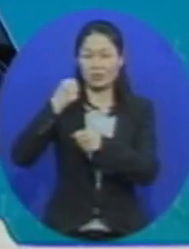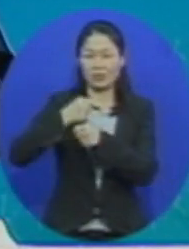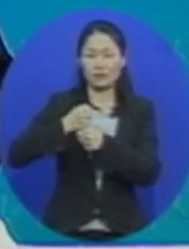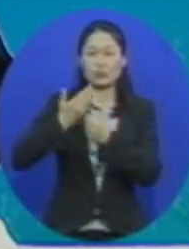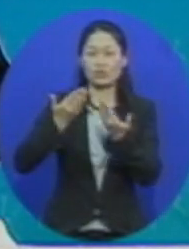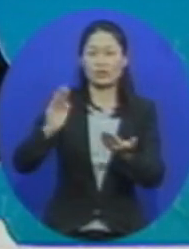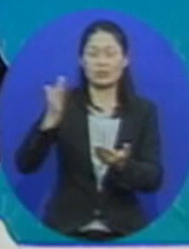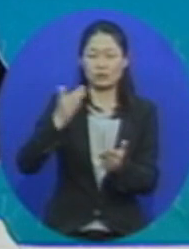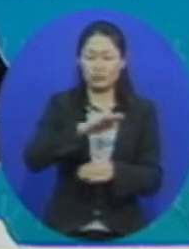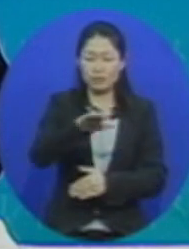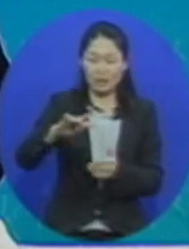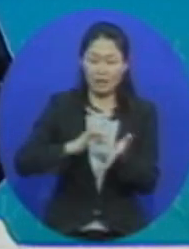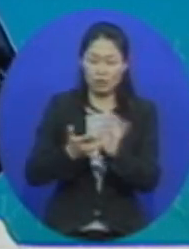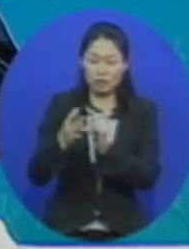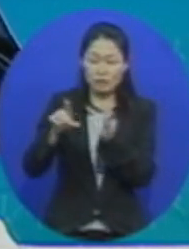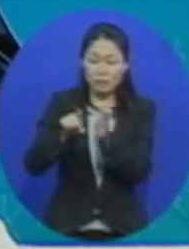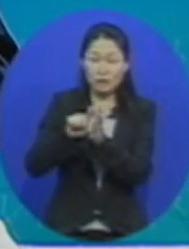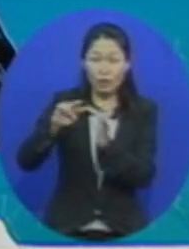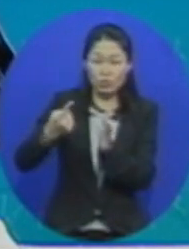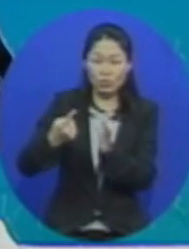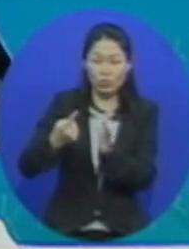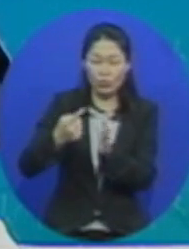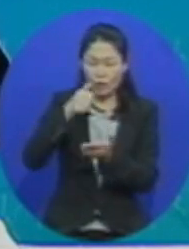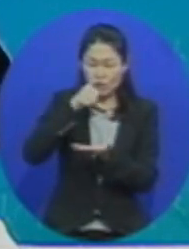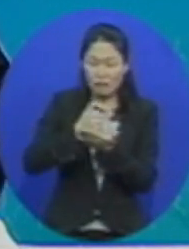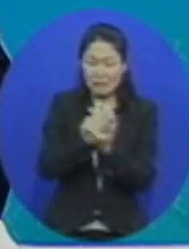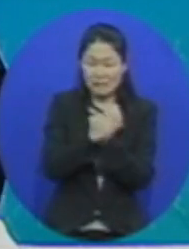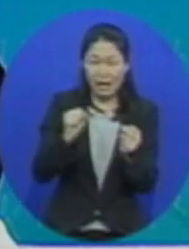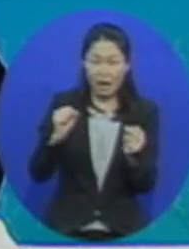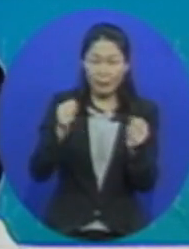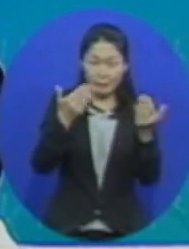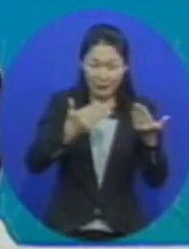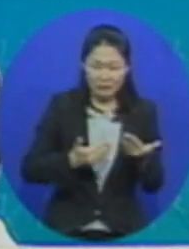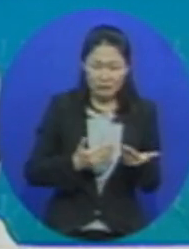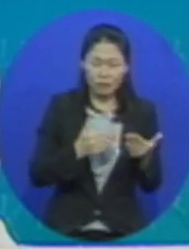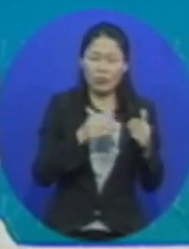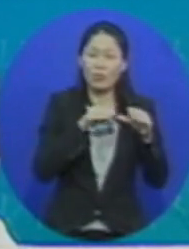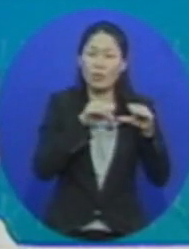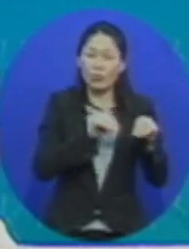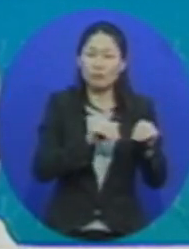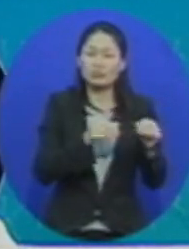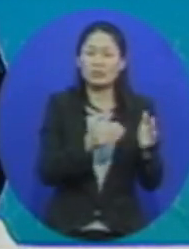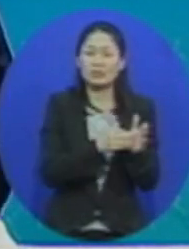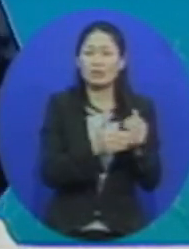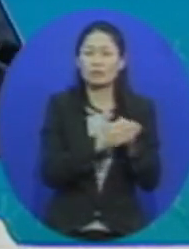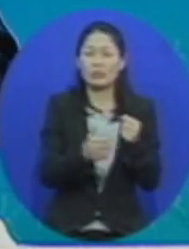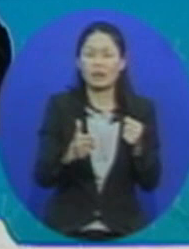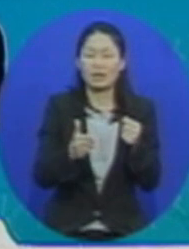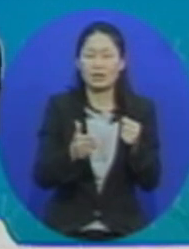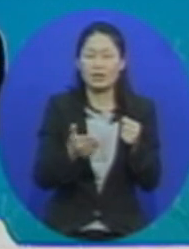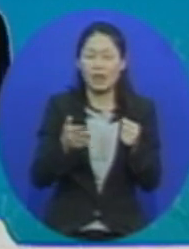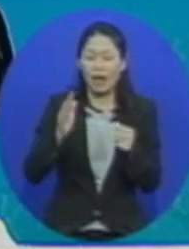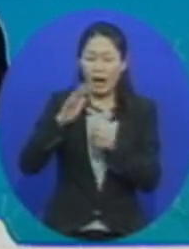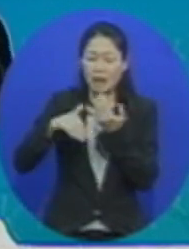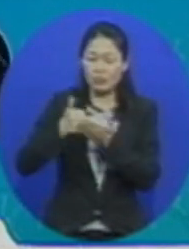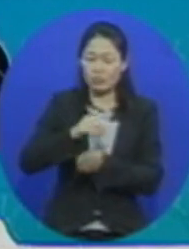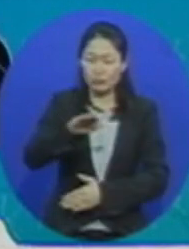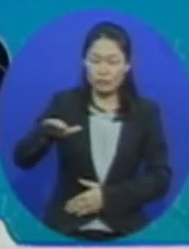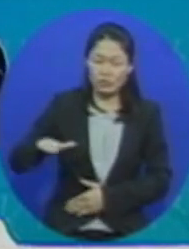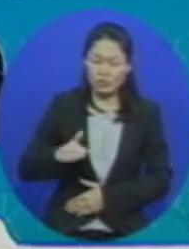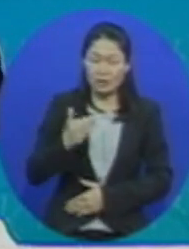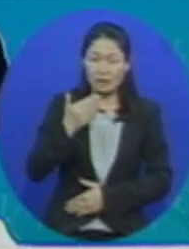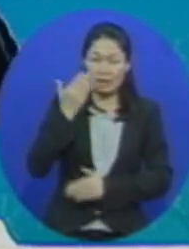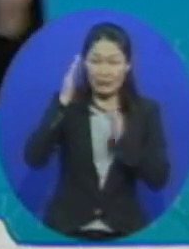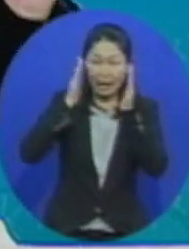예수님을 믿어도 속죄 받는데 에서만 멈추기 때문에 그렇습니다 하나님께서는 우리를 향한